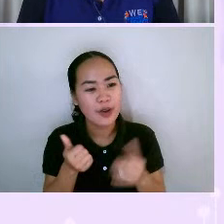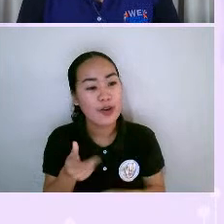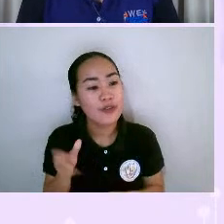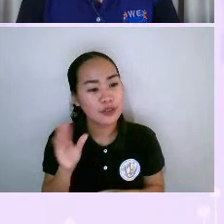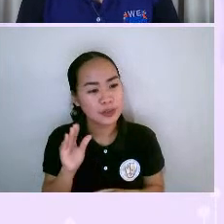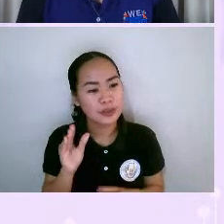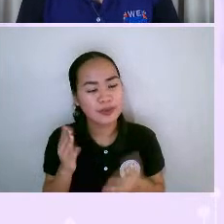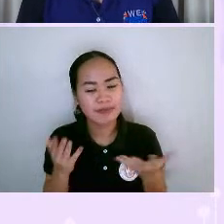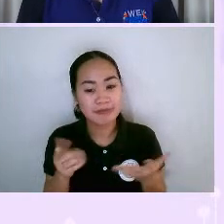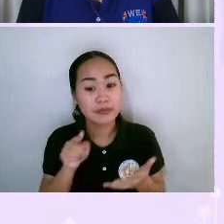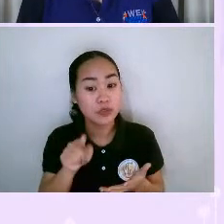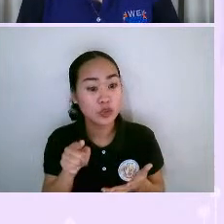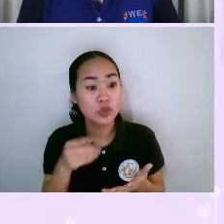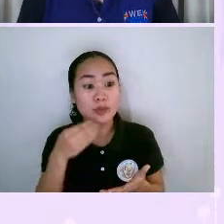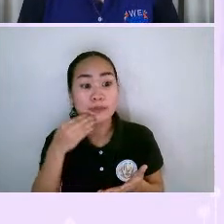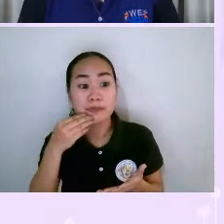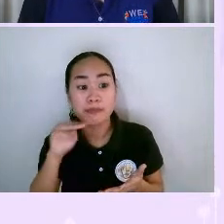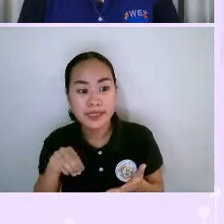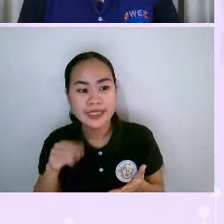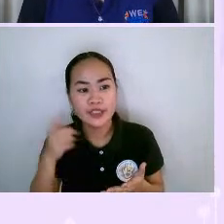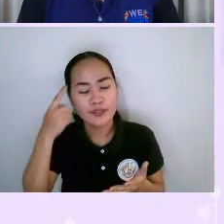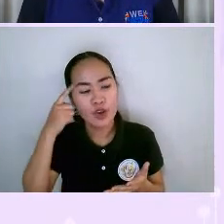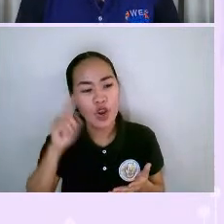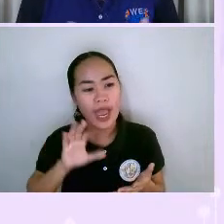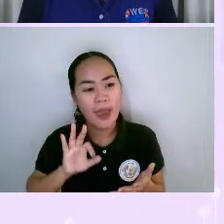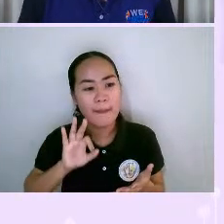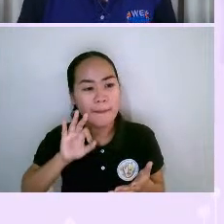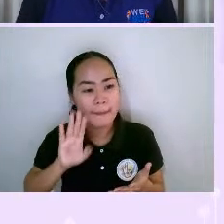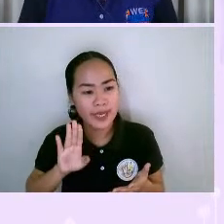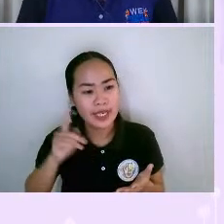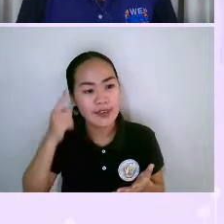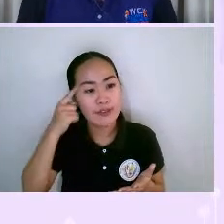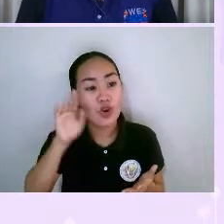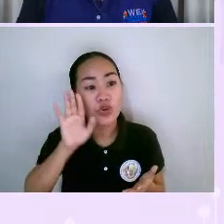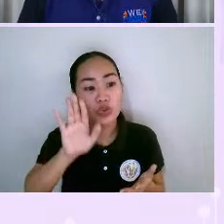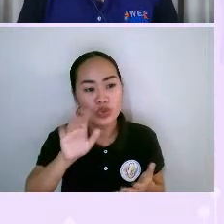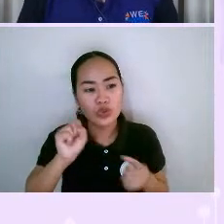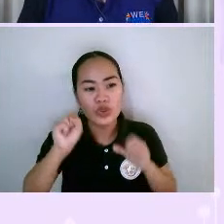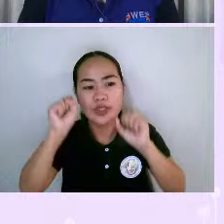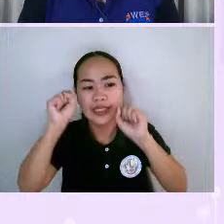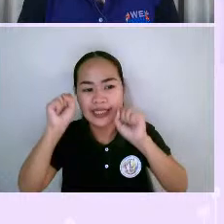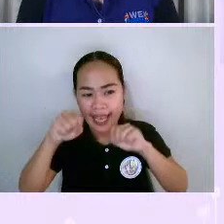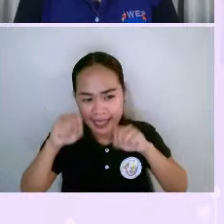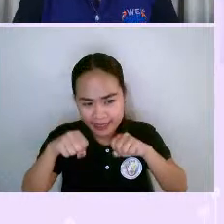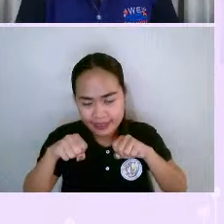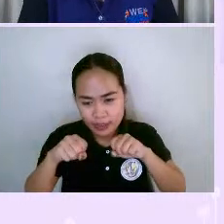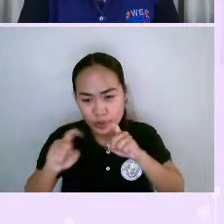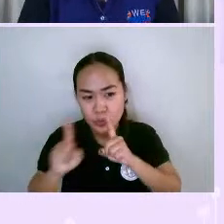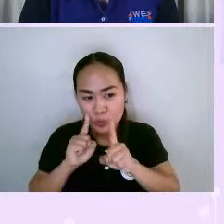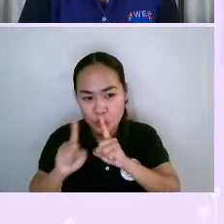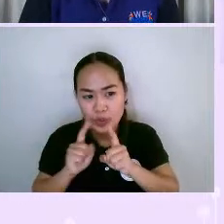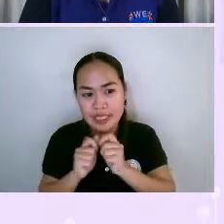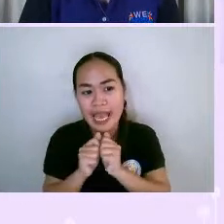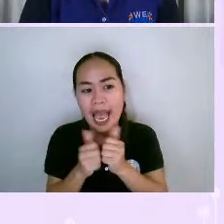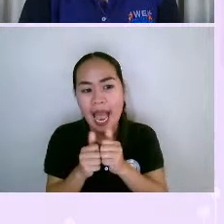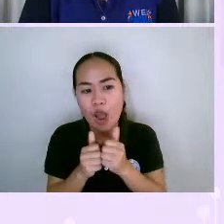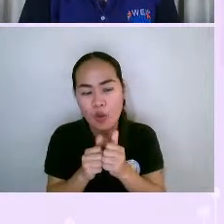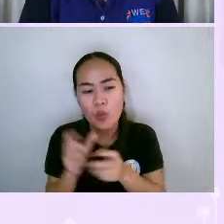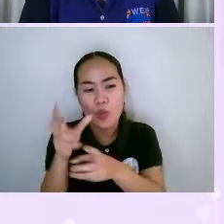po kayo sa aming Facebook page para sa inyong para makausap niyo po kami ukol sa pag-claim ng inyong